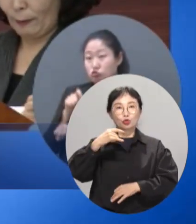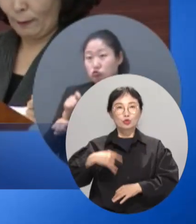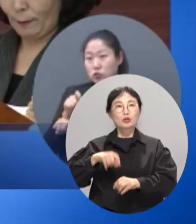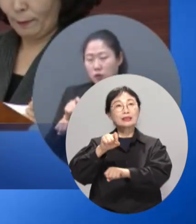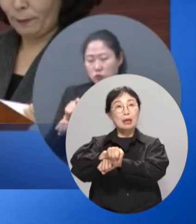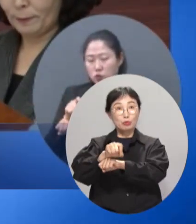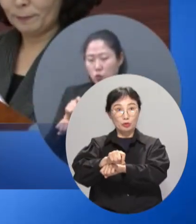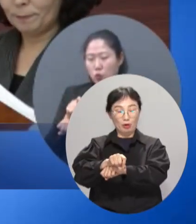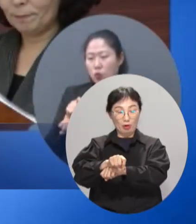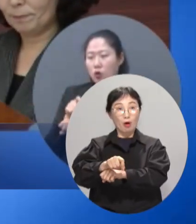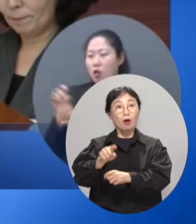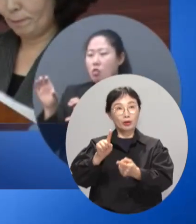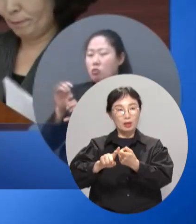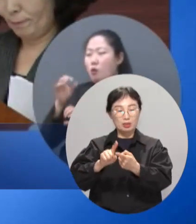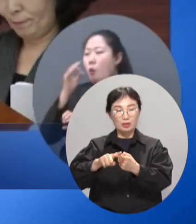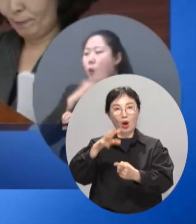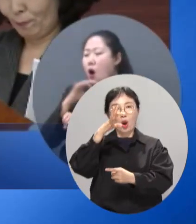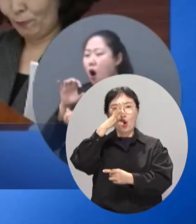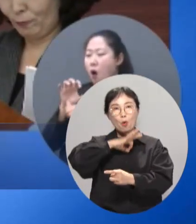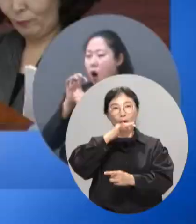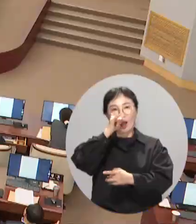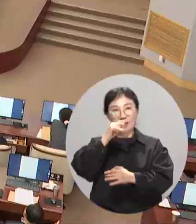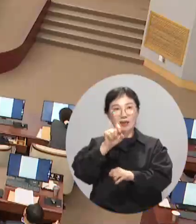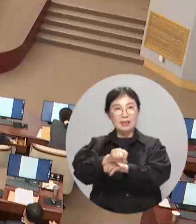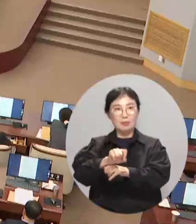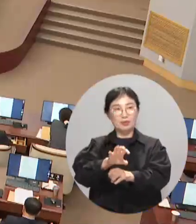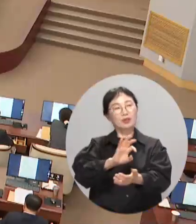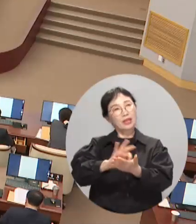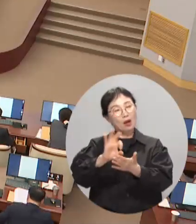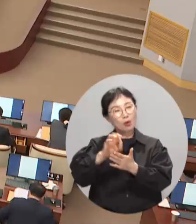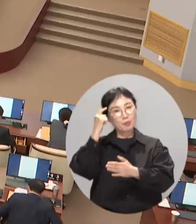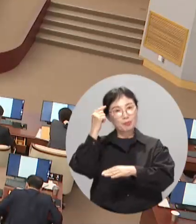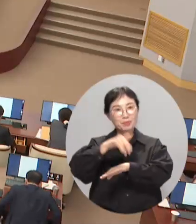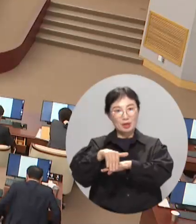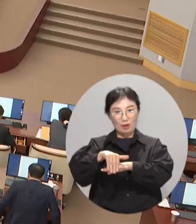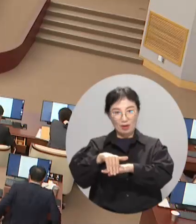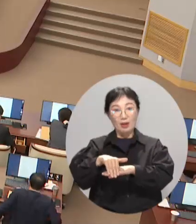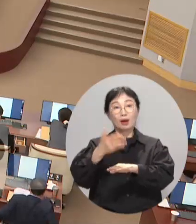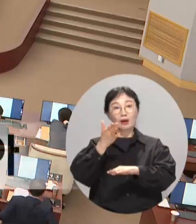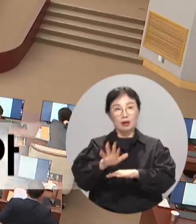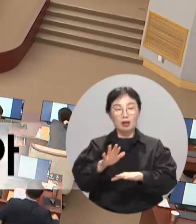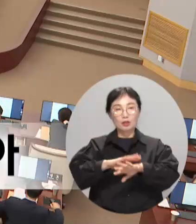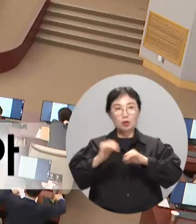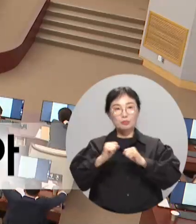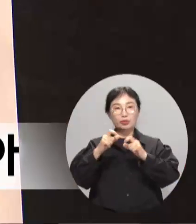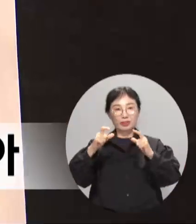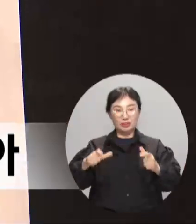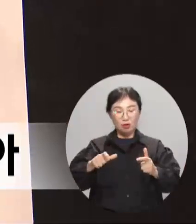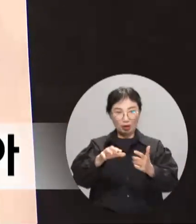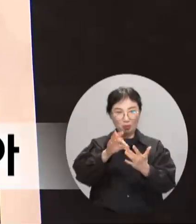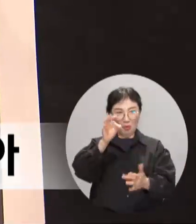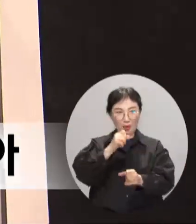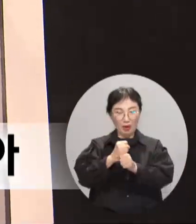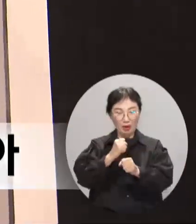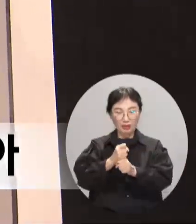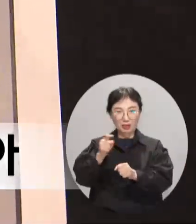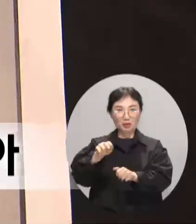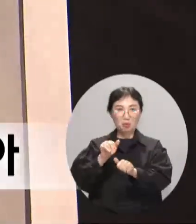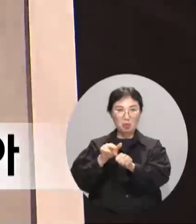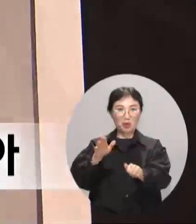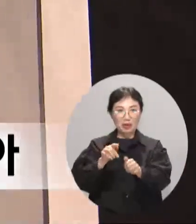사무소를 보다 효과적으로 활용하는 것이다. 하지만 전북도가 채용해 칭다오에 보낸 통상 전문가